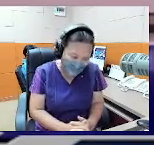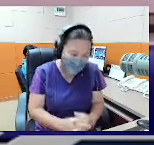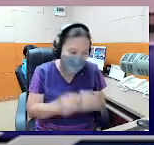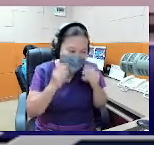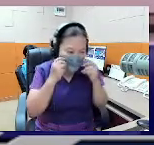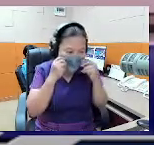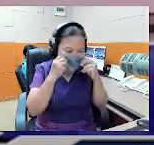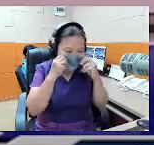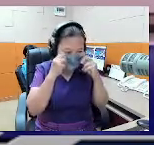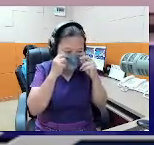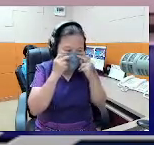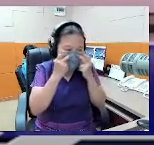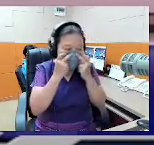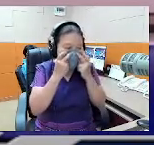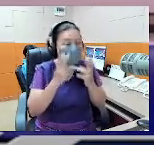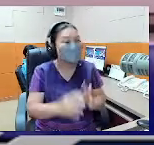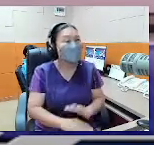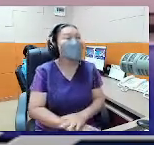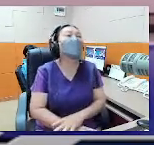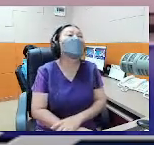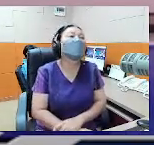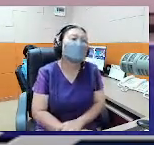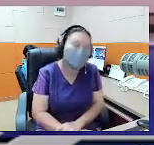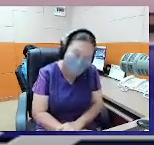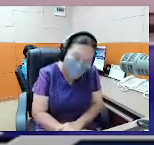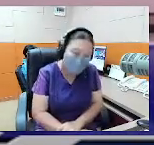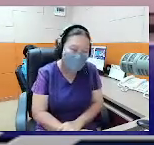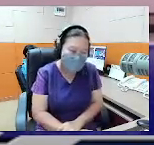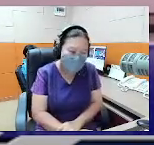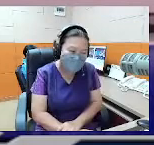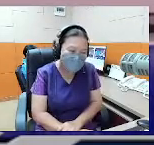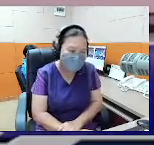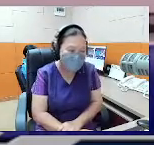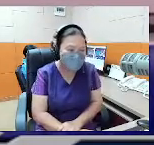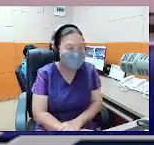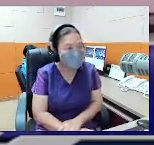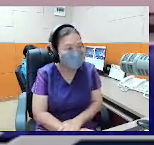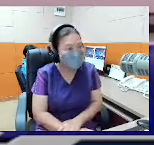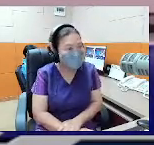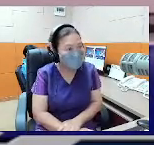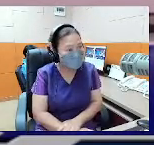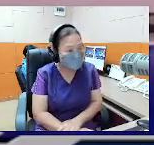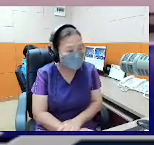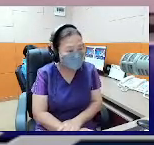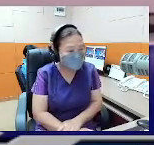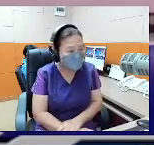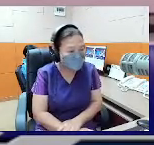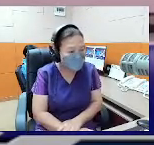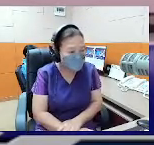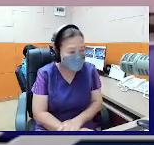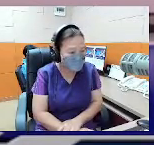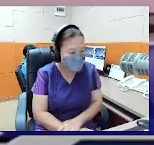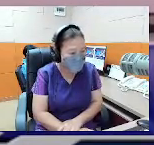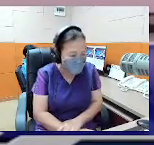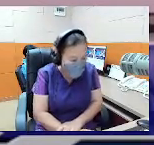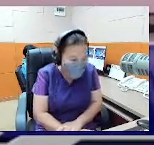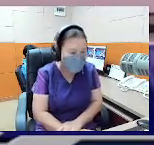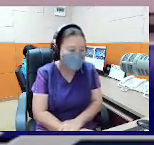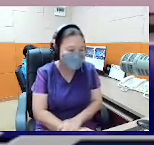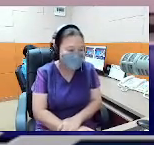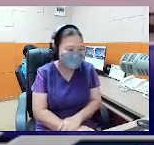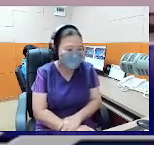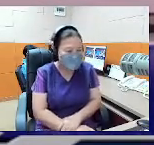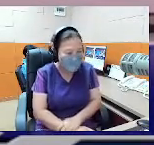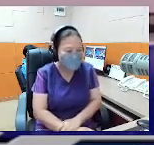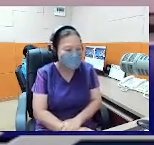การรับสมัครอะค่ะยังไม่ได้ถึงว่าสิ้นสุดในเรื่องของระยะเวลาเพราะฉะนั้นตอนนี้มีน้องๆเนี่ยสนใจติดต่อเข้ามาทางผ่านเพจนะค